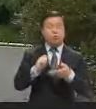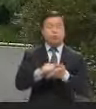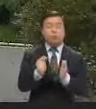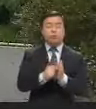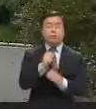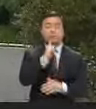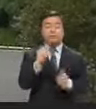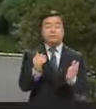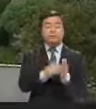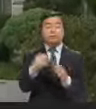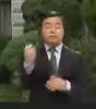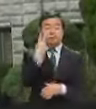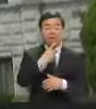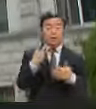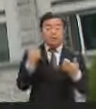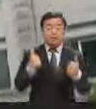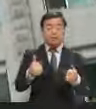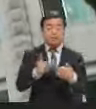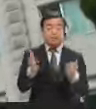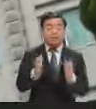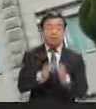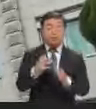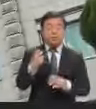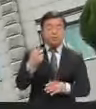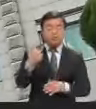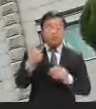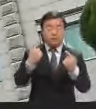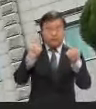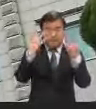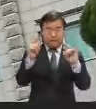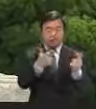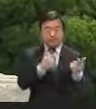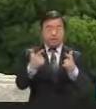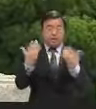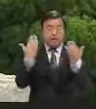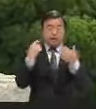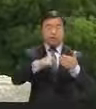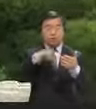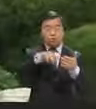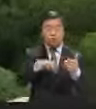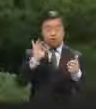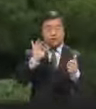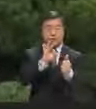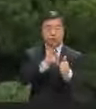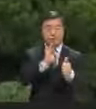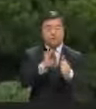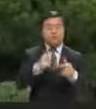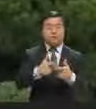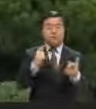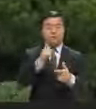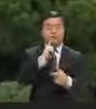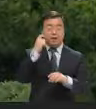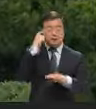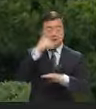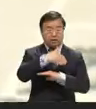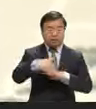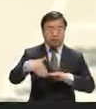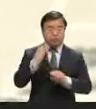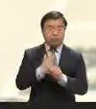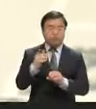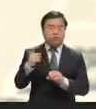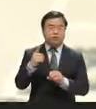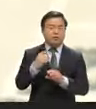감사원은 또 37개 대학이 교내 장학금을 늘리는 조건으로 국가 장학금을 지원받고도 약속을 이행하지 않았다며